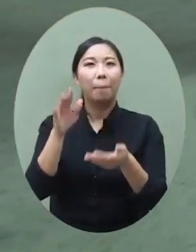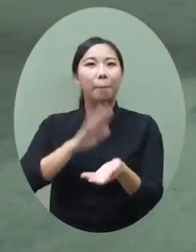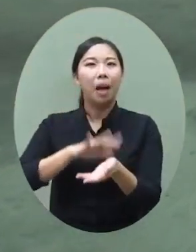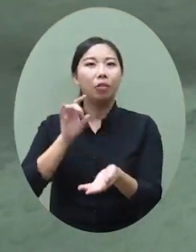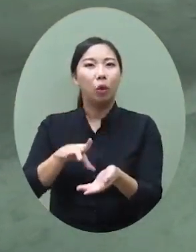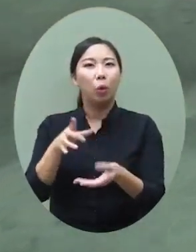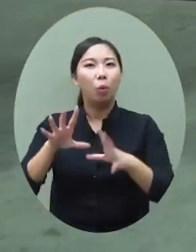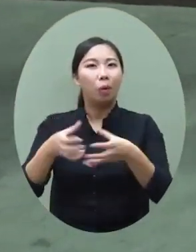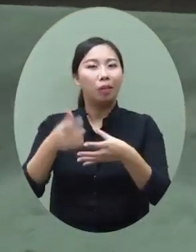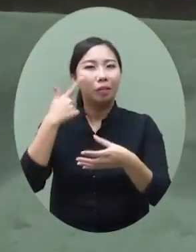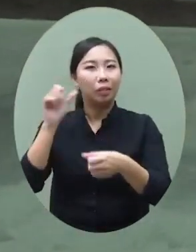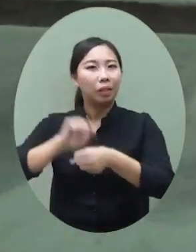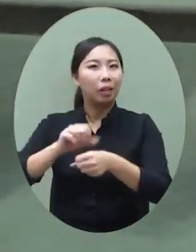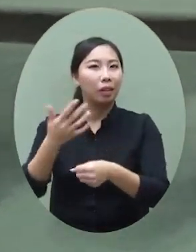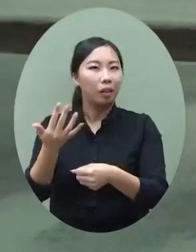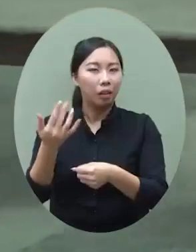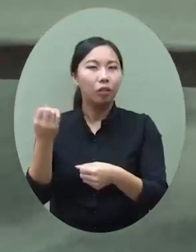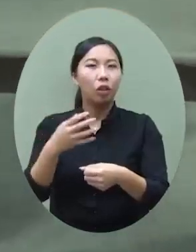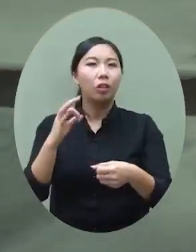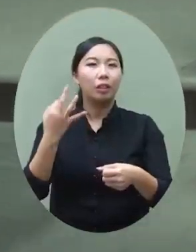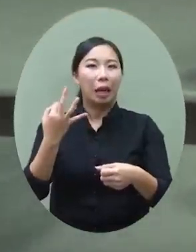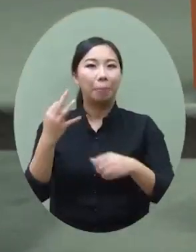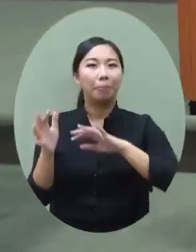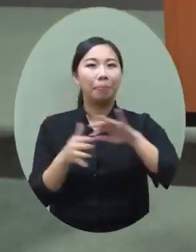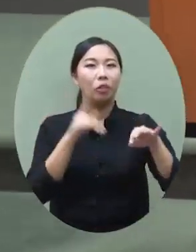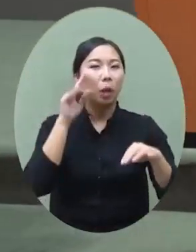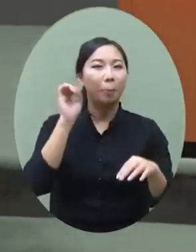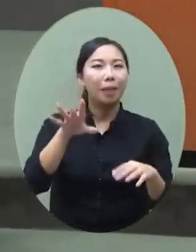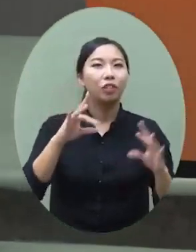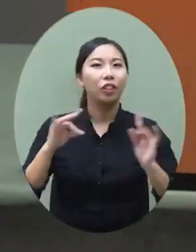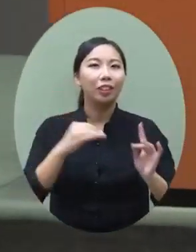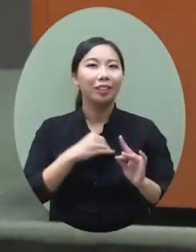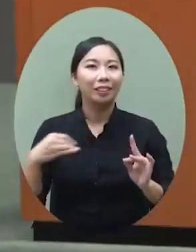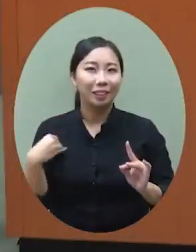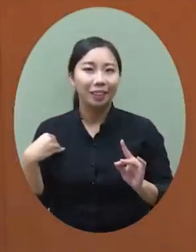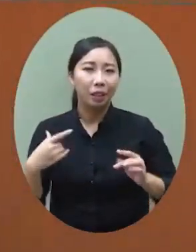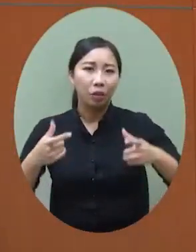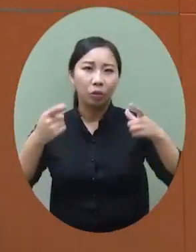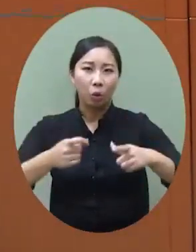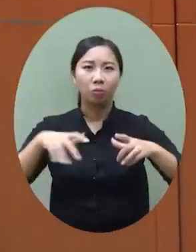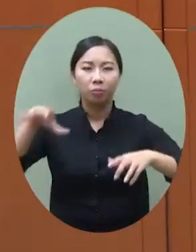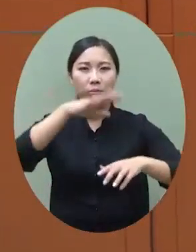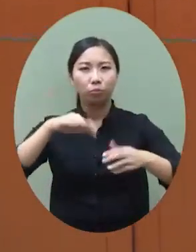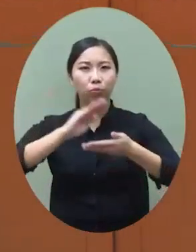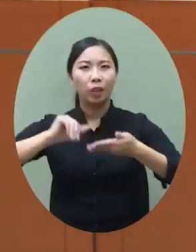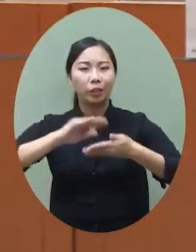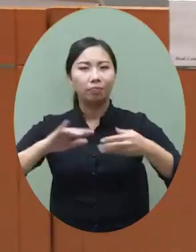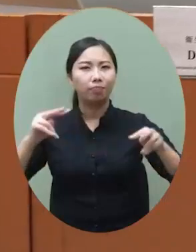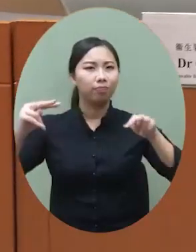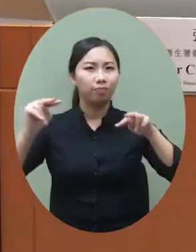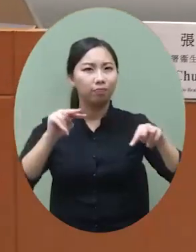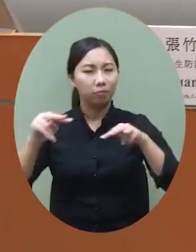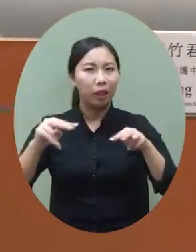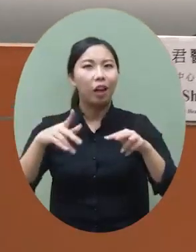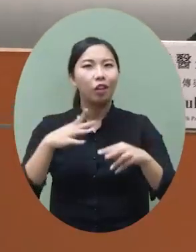咁第三條就想問翻即係張醫生想問一下。即係從一個公共衛生的角度去看啦，即係嚟緊好快都會有